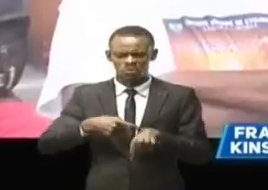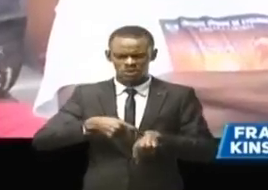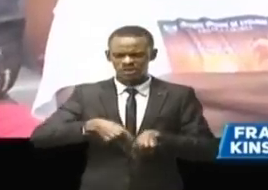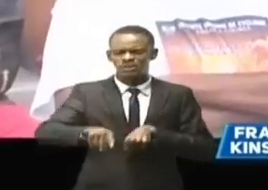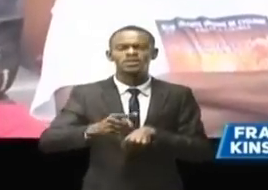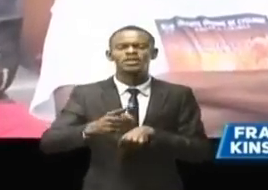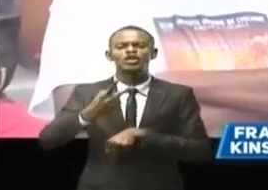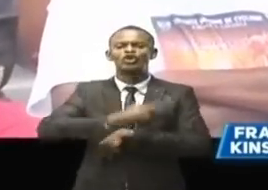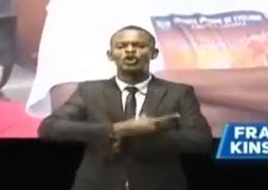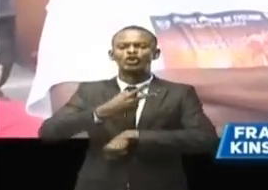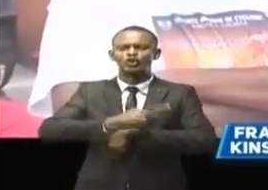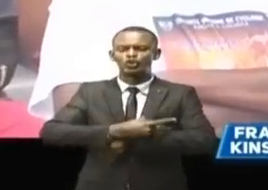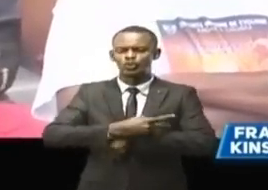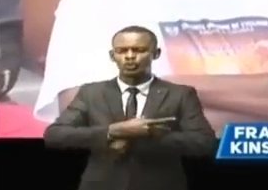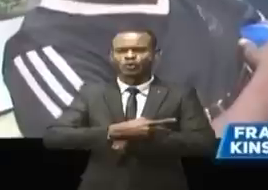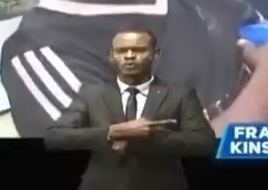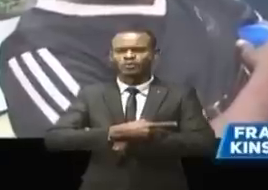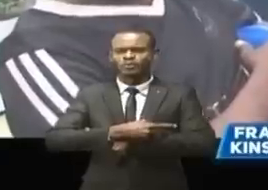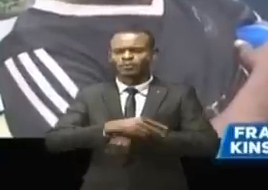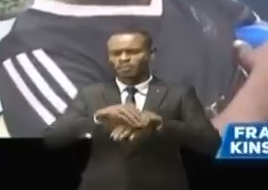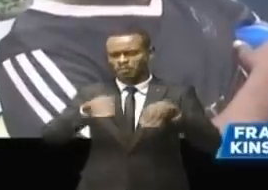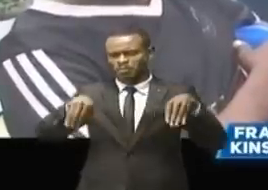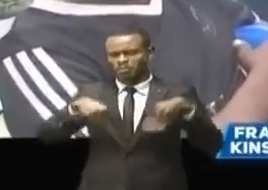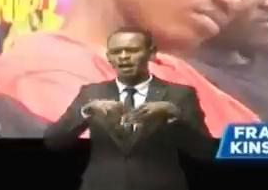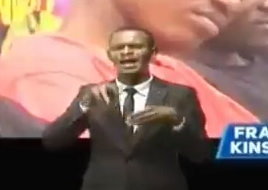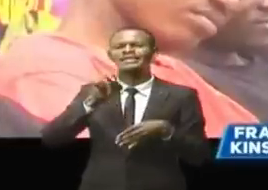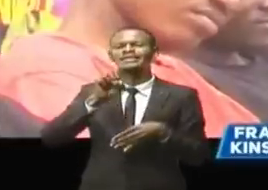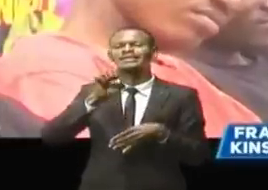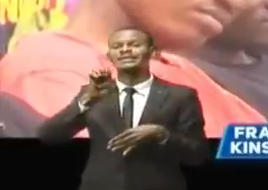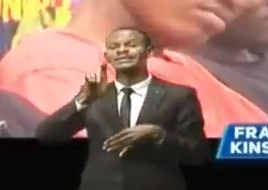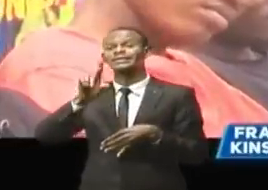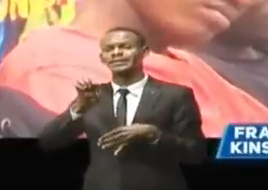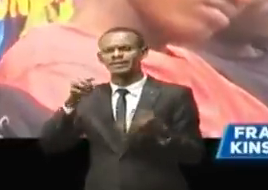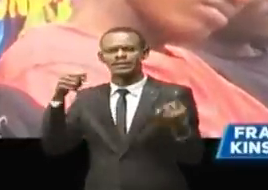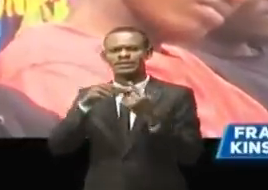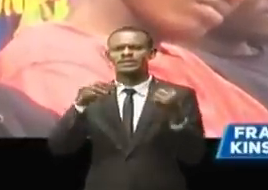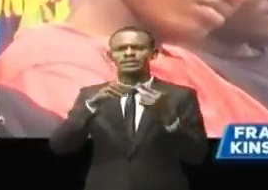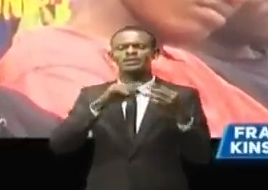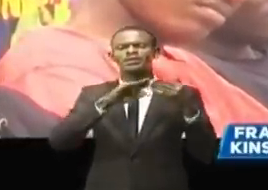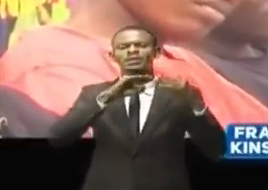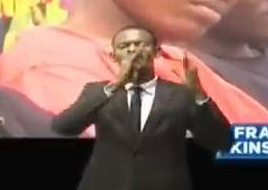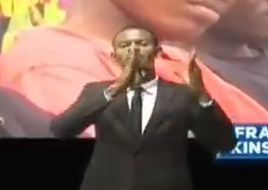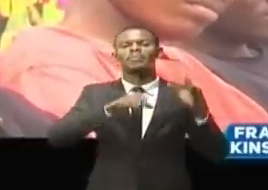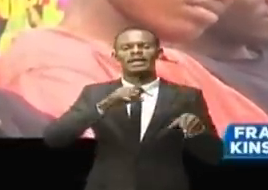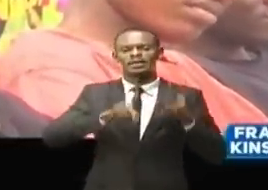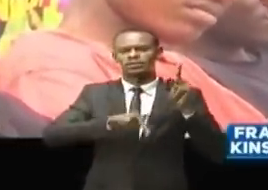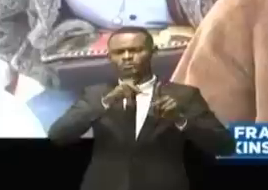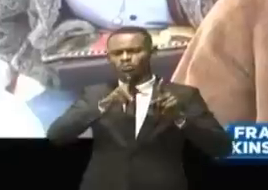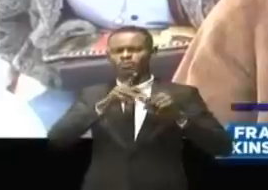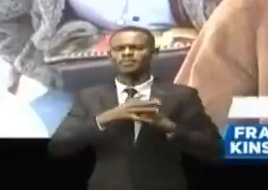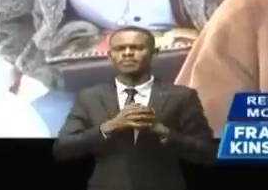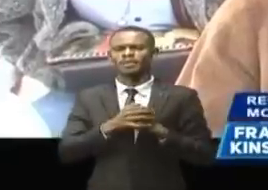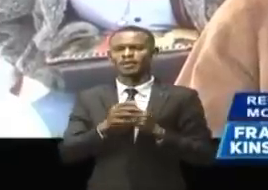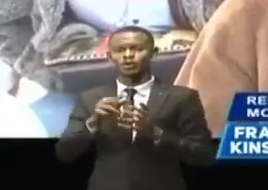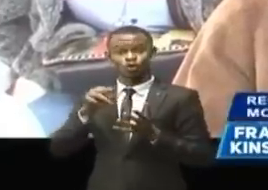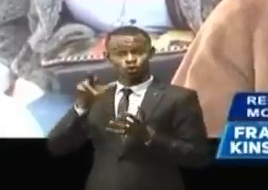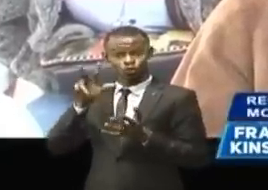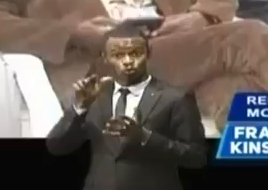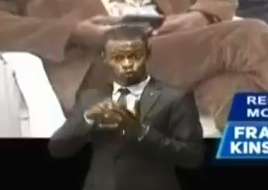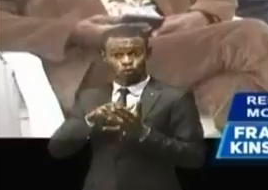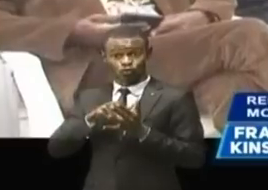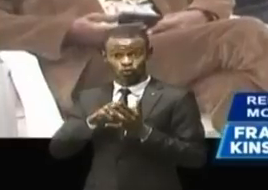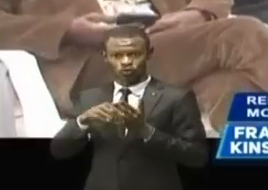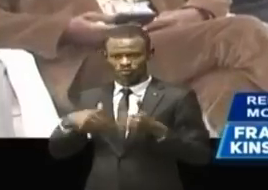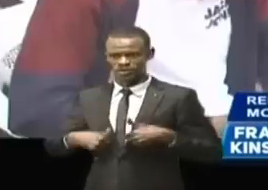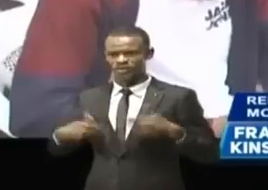de l'Ancelet jusqu'au palais du peuple. Plus de 3000 jeunes athlètes et artistes venus d'une quarantaine de pays sont